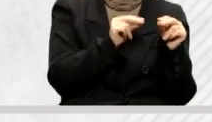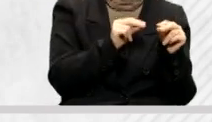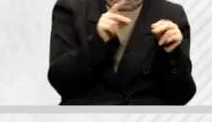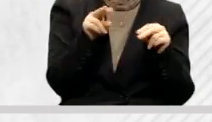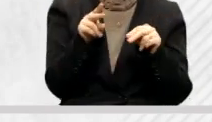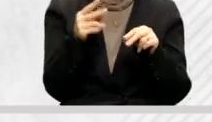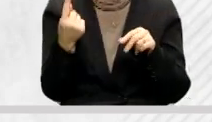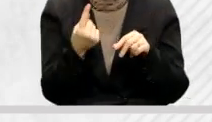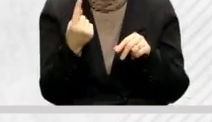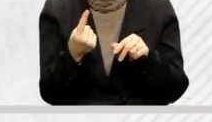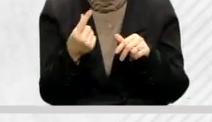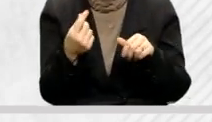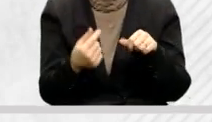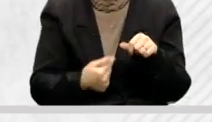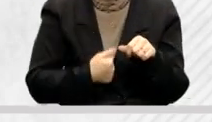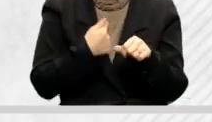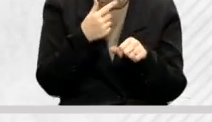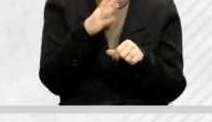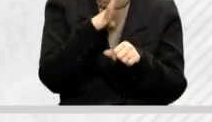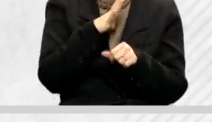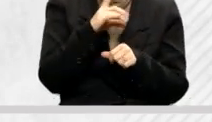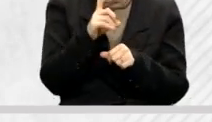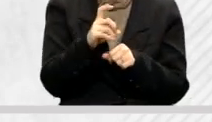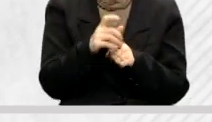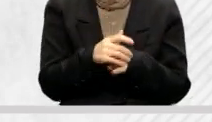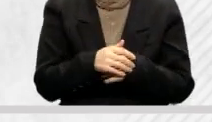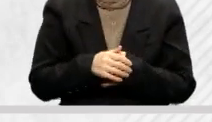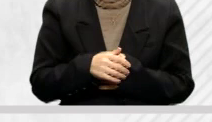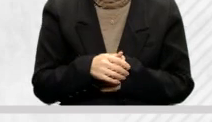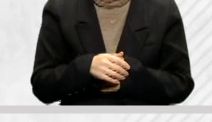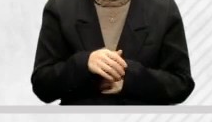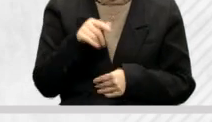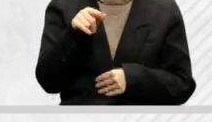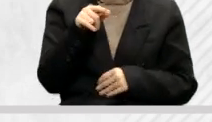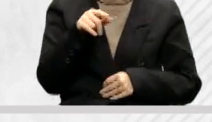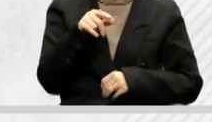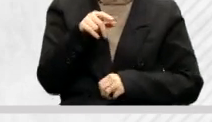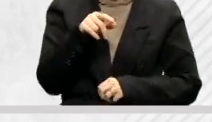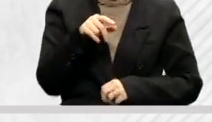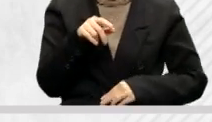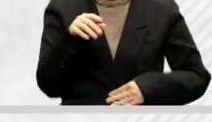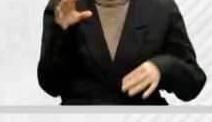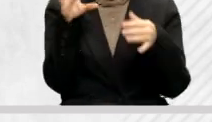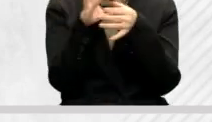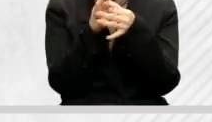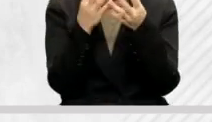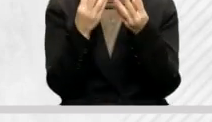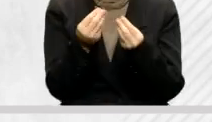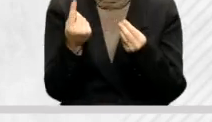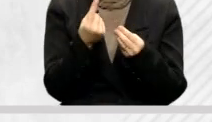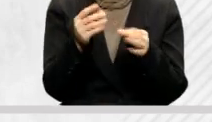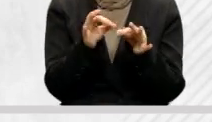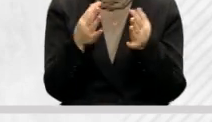Bize hissettiriyor bunu bir manada hormonlarımızla ve benzeri. Öyle mi oluyor? Nasıl oluyor? Bununla ilgili teori şu, adenozin gibi vücutta